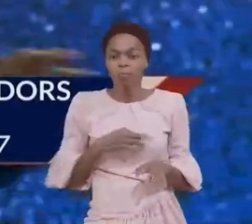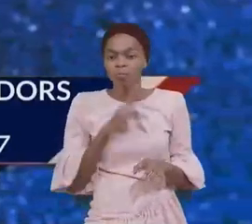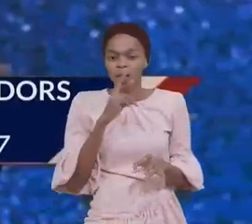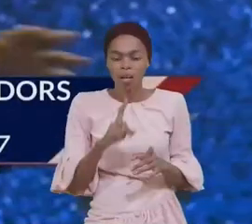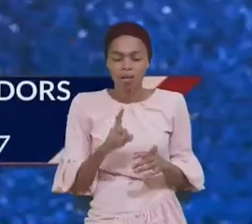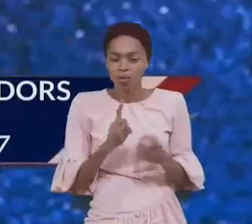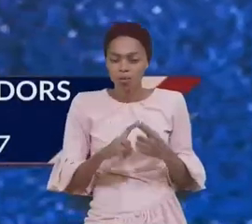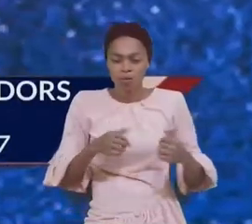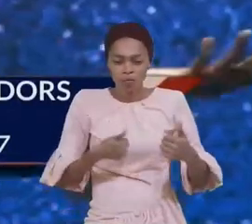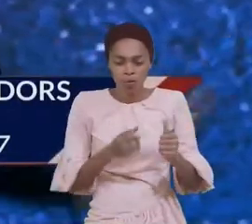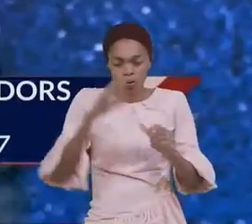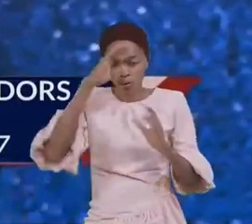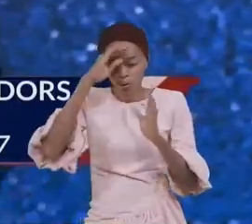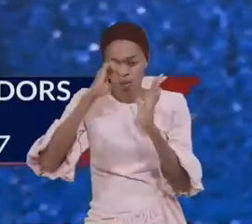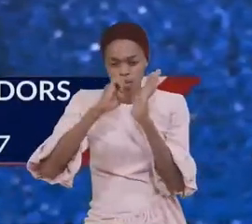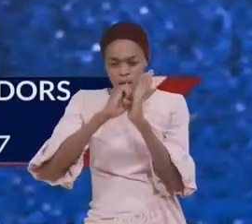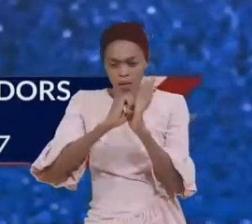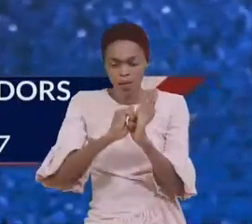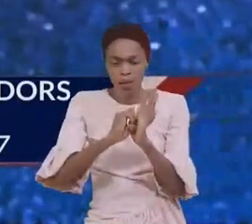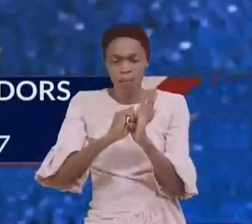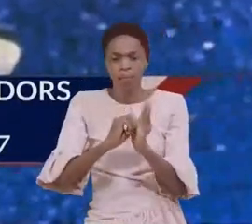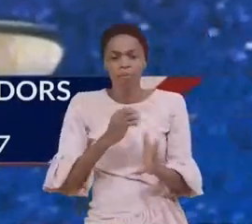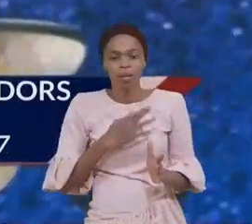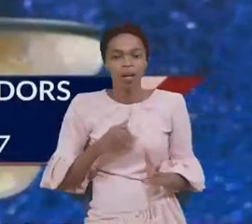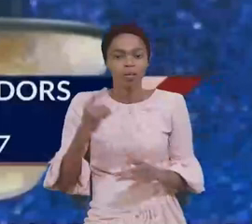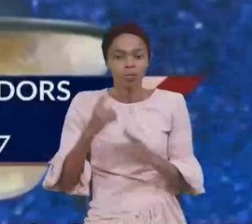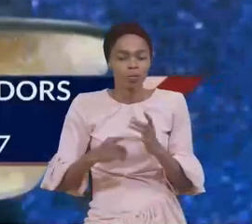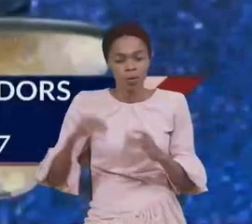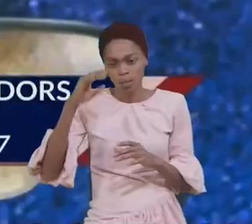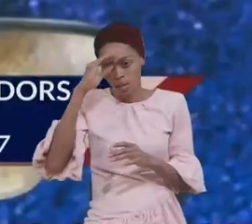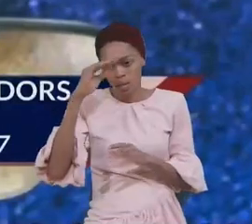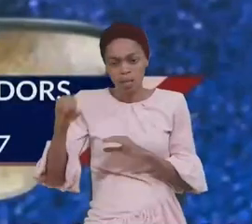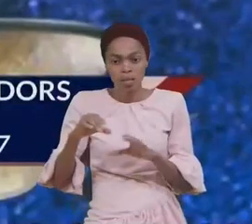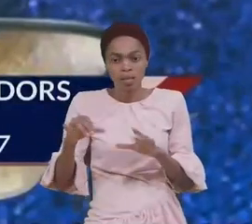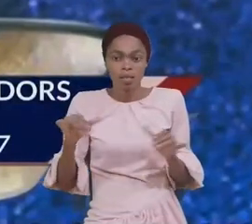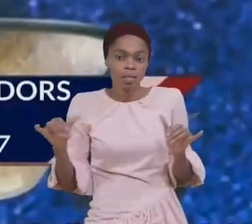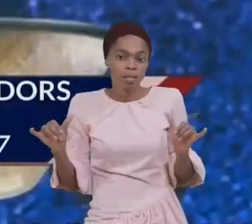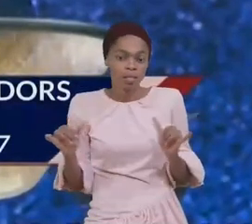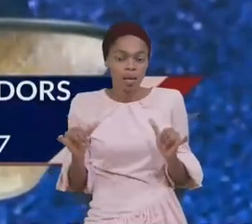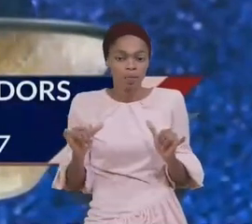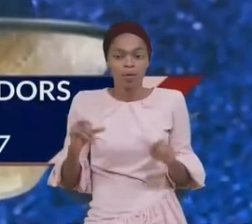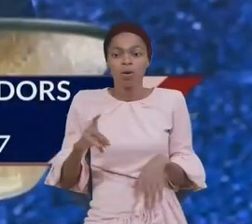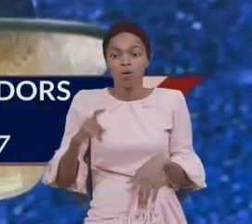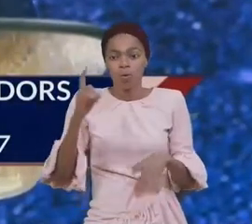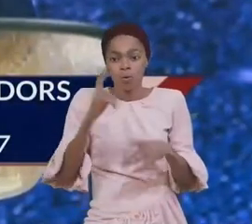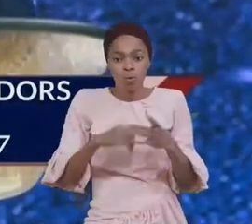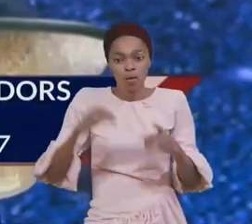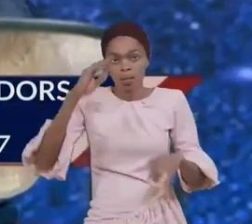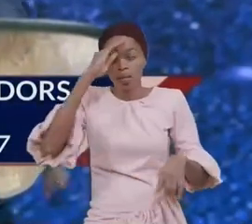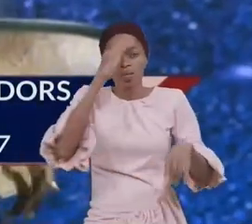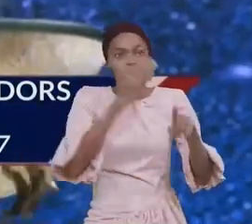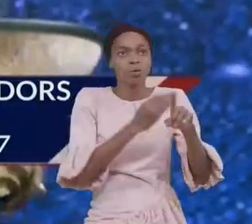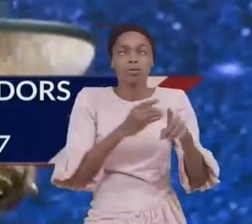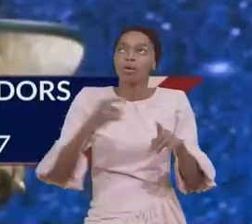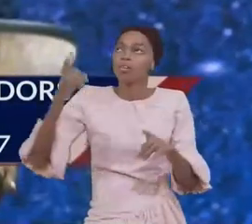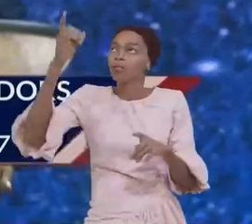son modèle, son exemple. Qu'a-t-il fait et que devons-nous faire? Le Fils de Dieu, le Fils de